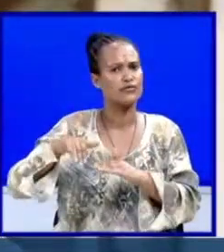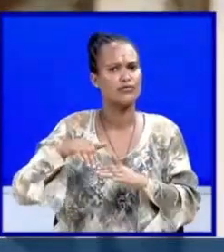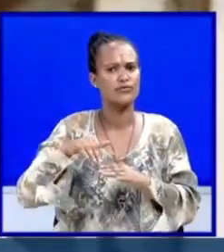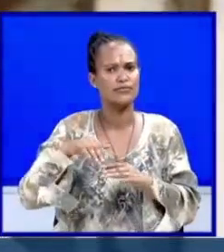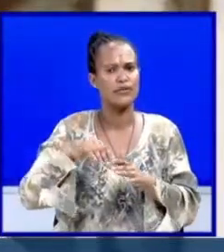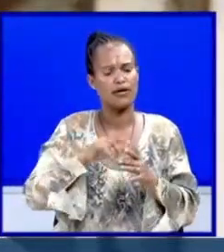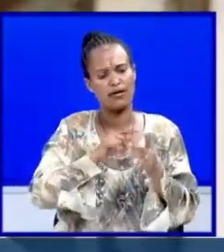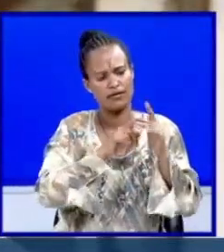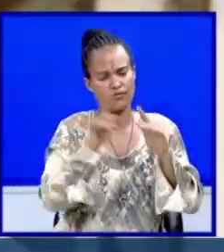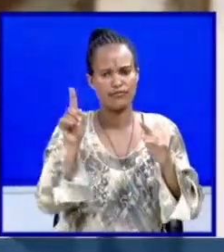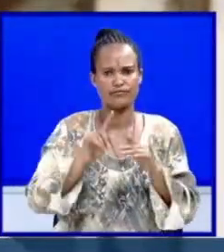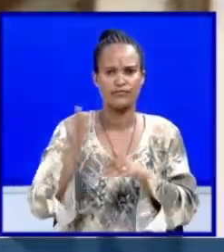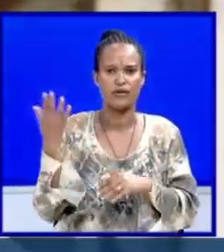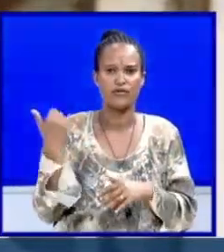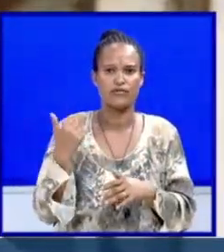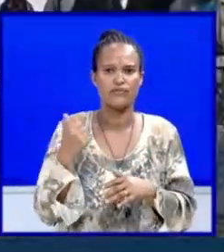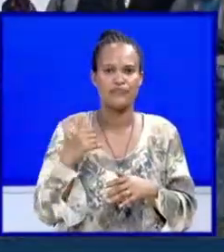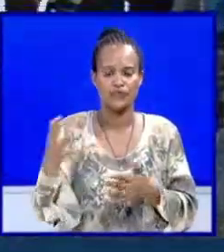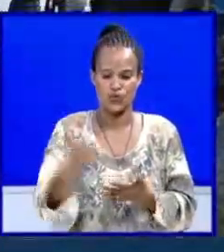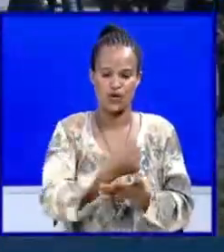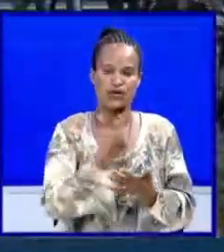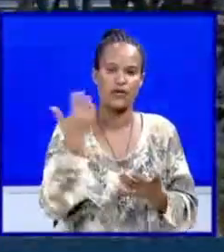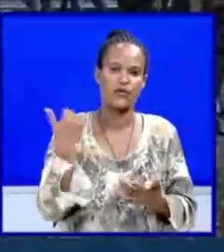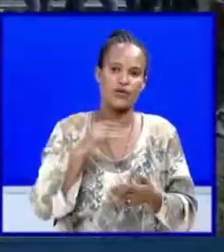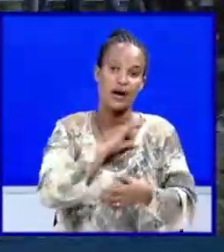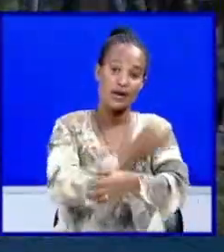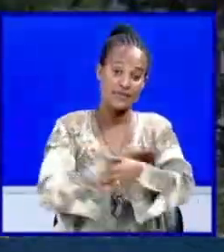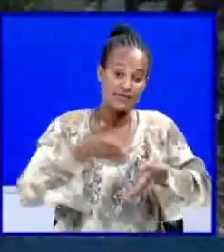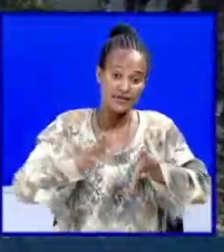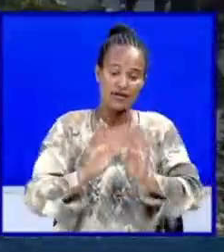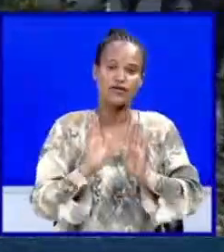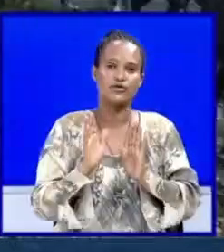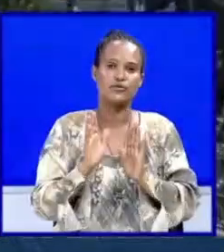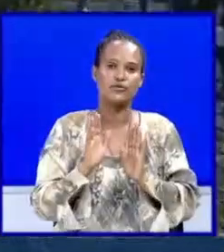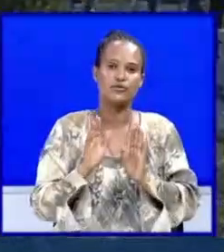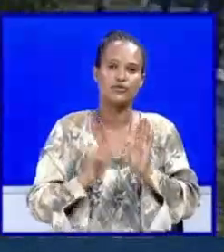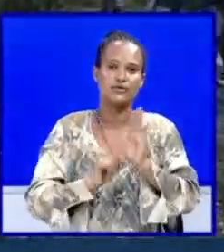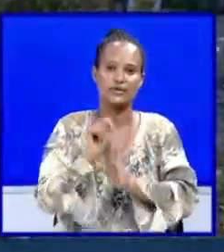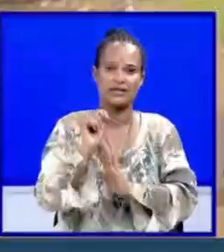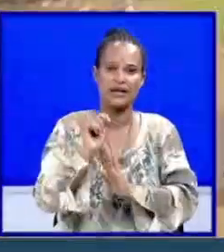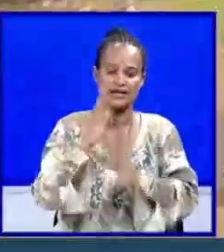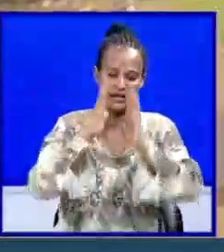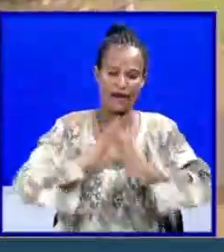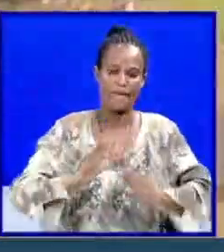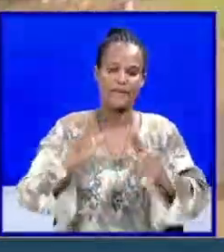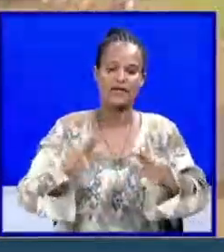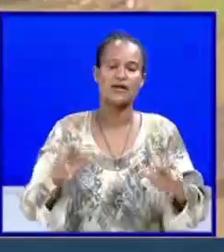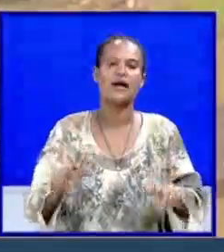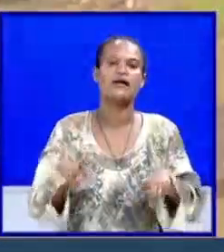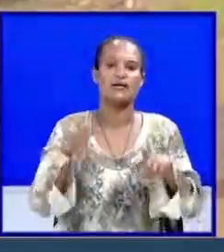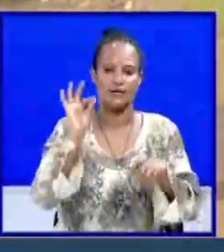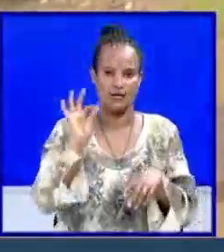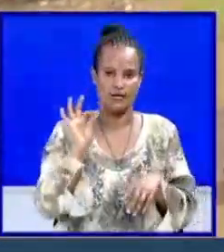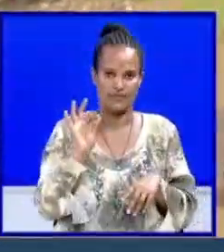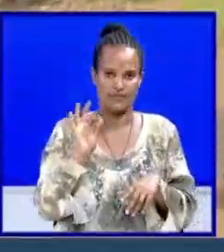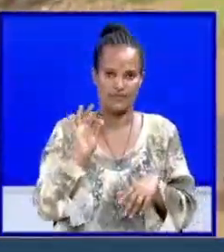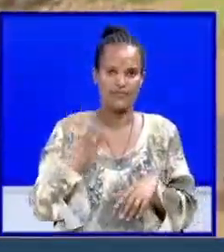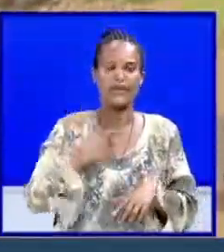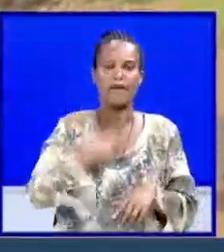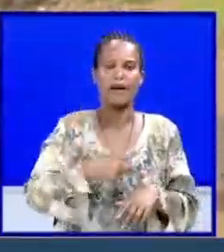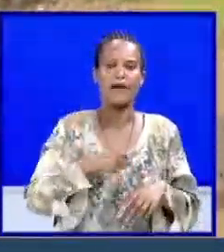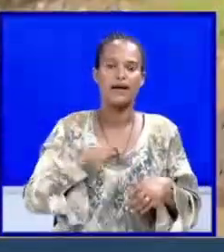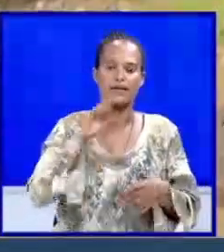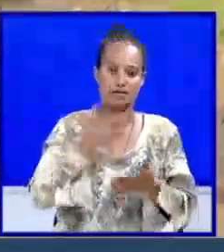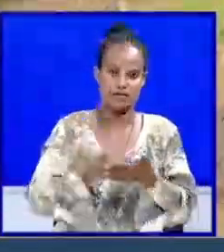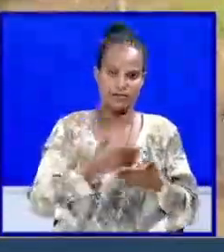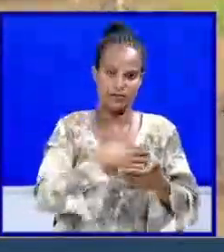ልዕለሉ ሰዓት ነይሩ እዩ ኣደዳ ወረራይ ኮይኑ እዩ ዓቕሙ ዝፈቐደሉ ኩሉ ትግራይ ዘላቐ ሰላምን ምርግጋዕን ንኽትረክብ ናብ ኣባላት ደቂ